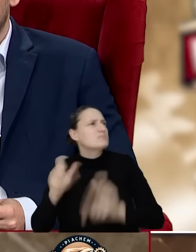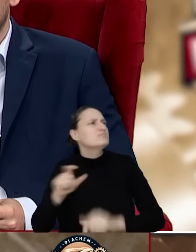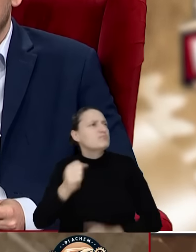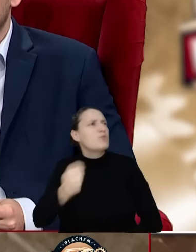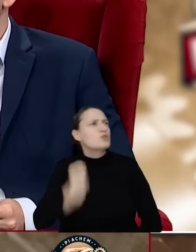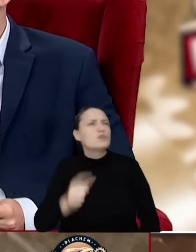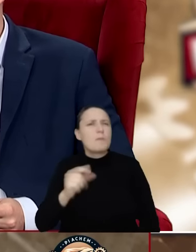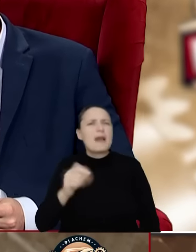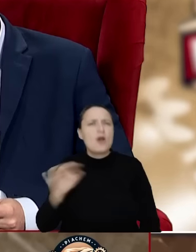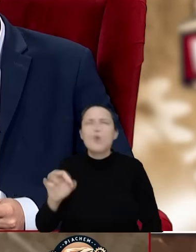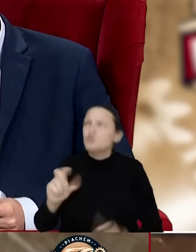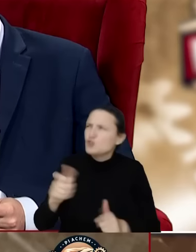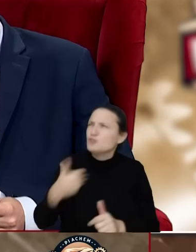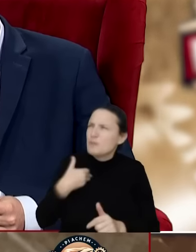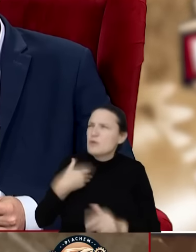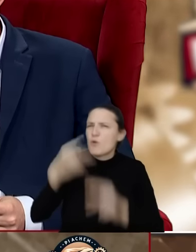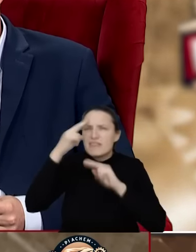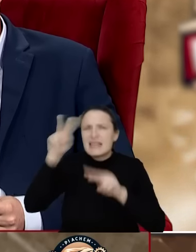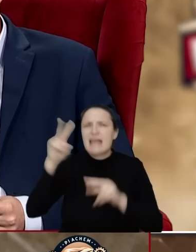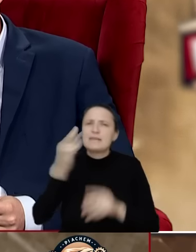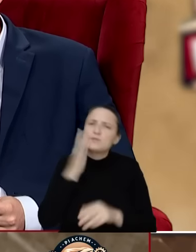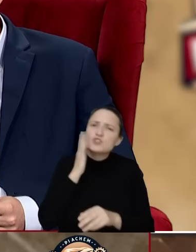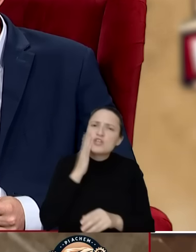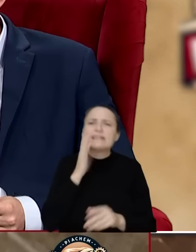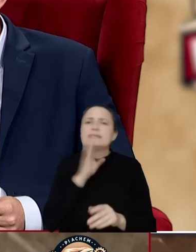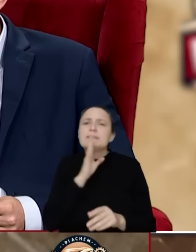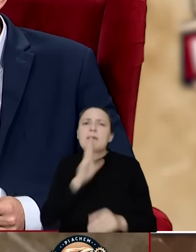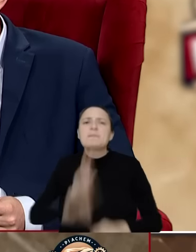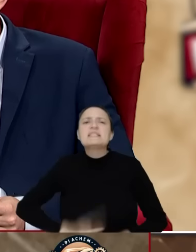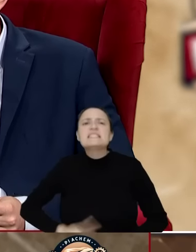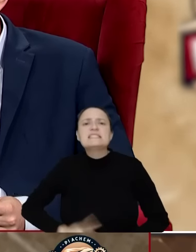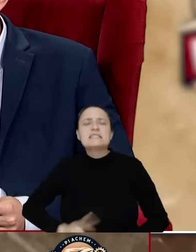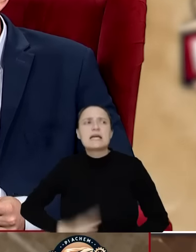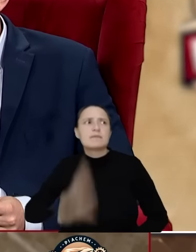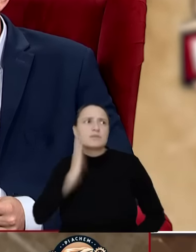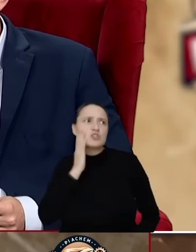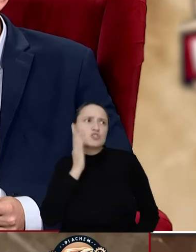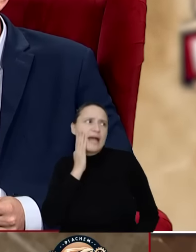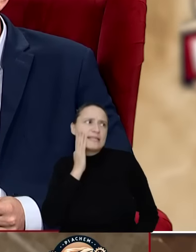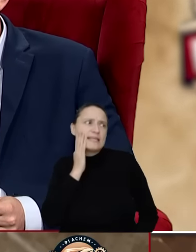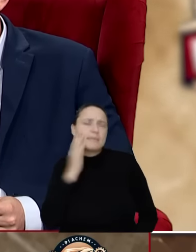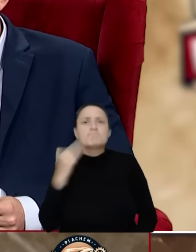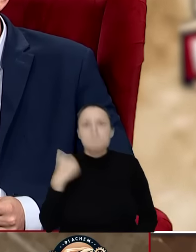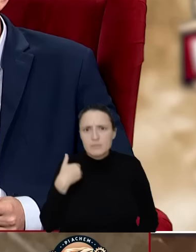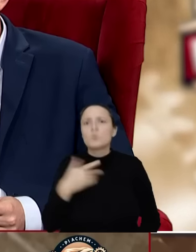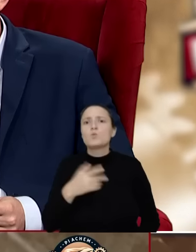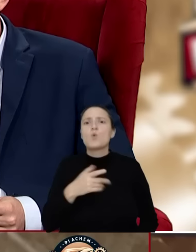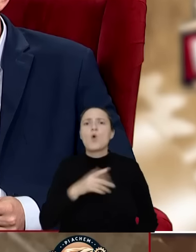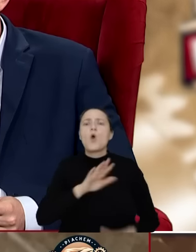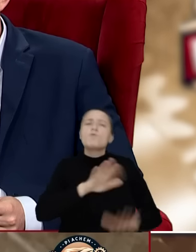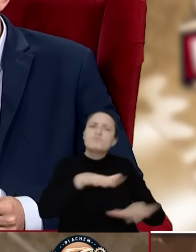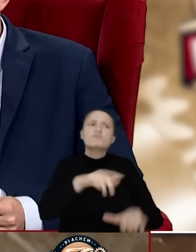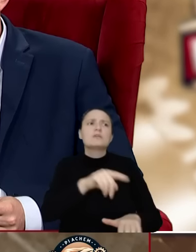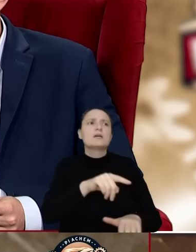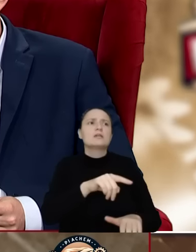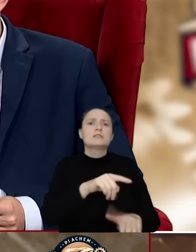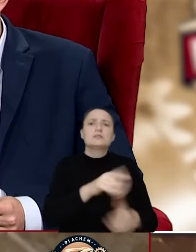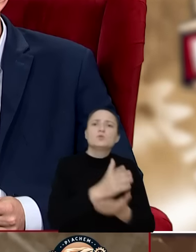właśnie o wynajmowanie. Tam były mieszkania ministerialne, bo oni wtedy się zaczęli czepiać, jeżeli chodzi o mieszkania służbowe w